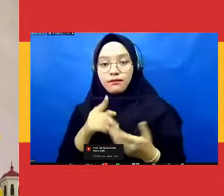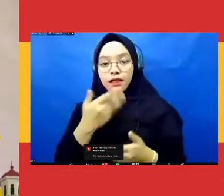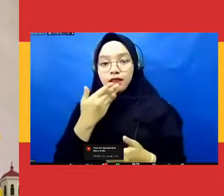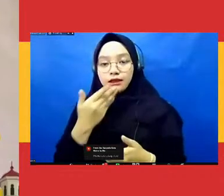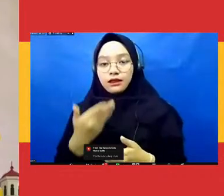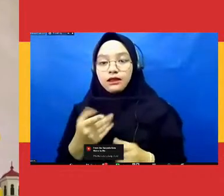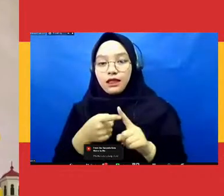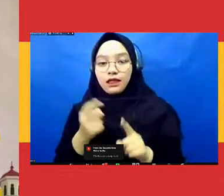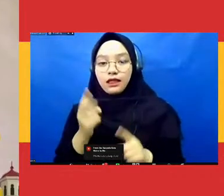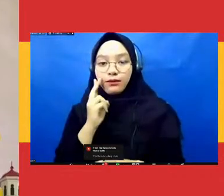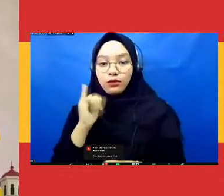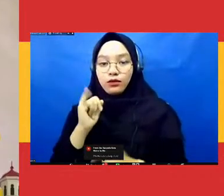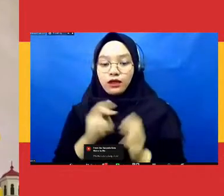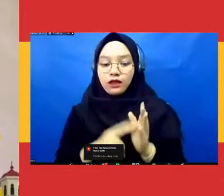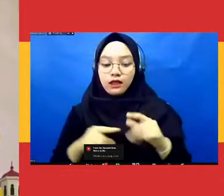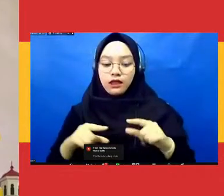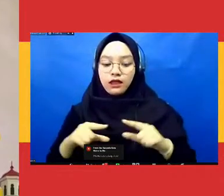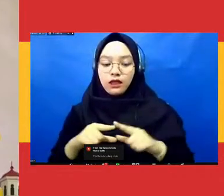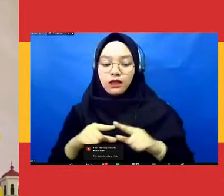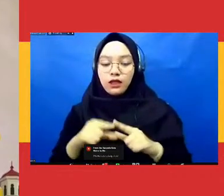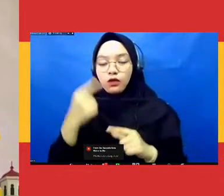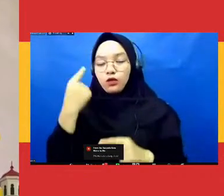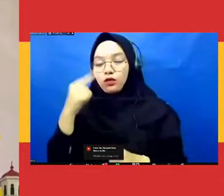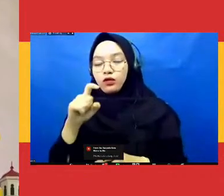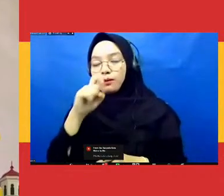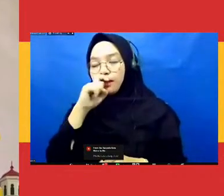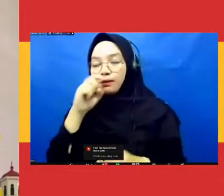kepada Bapak Wali Kota. Kami persilahkan